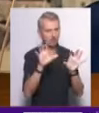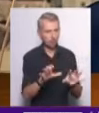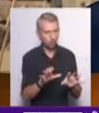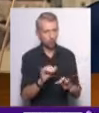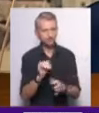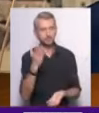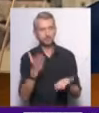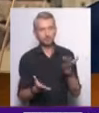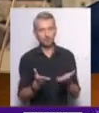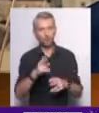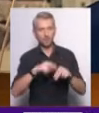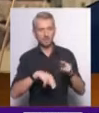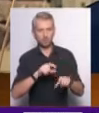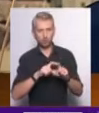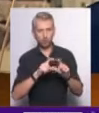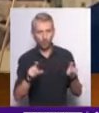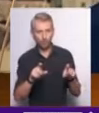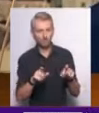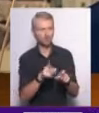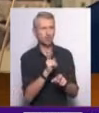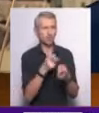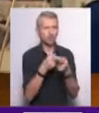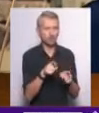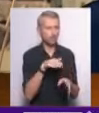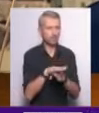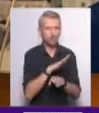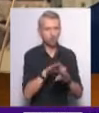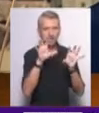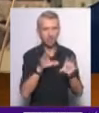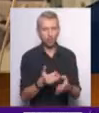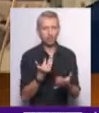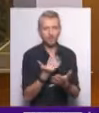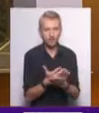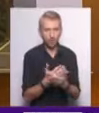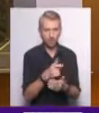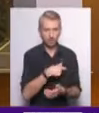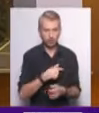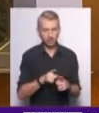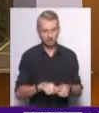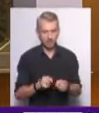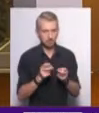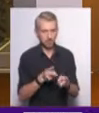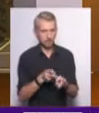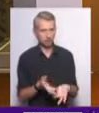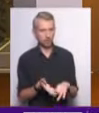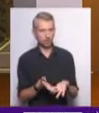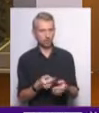І якщо забудовник навіть, чи будь-хто інший, не виконує законну вимогу депутата, це є кримінальний злочин, до речі, згідно 351